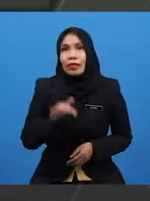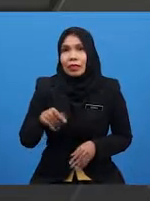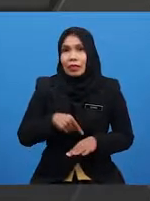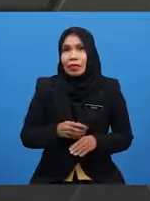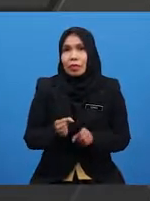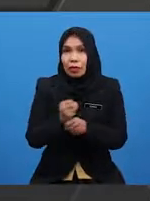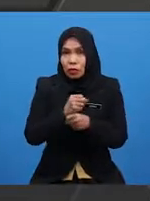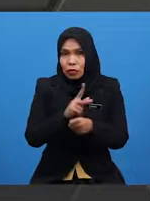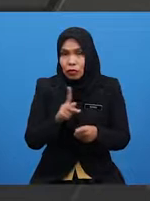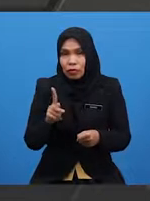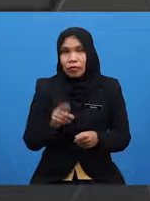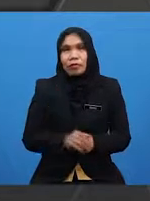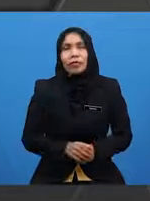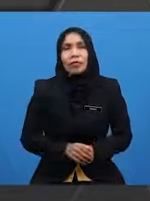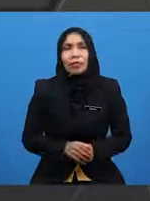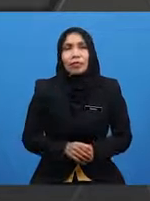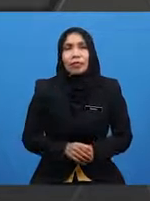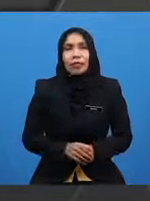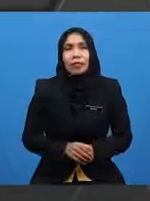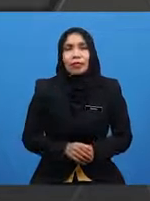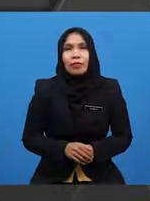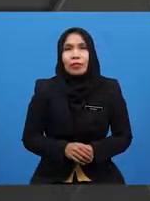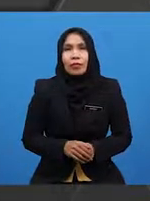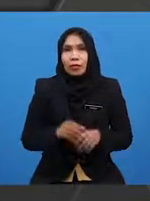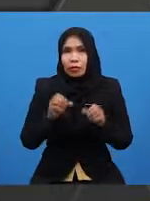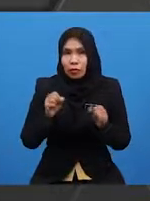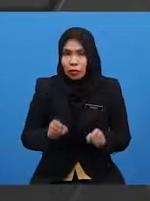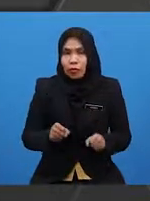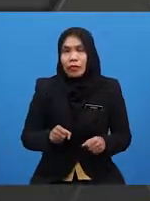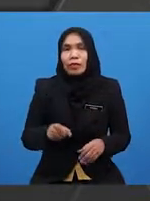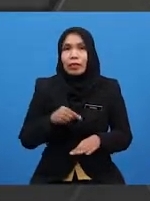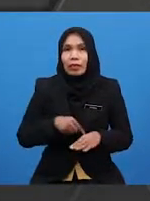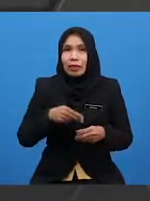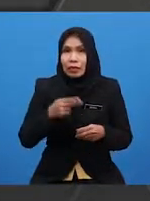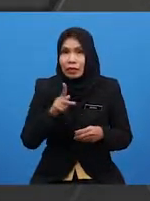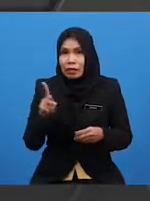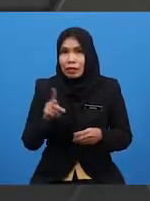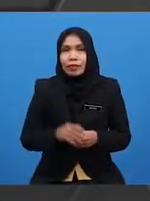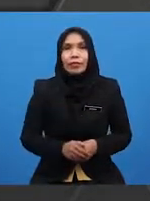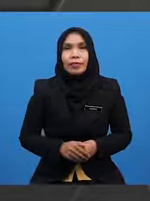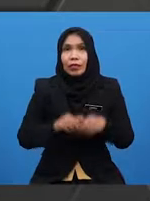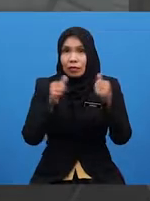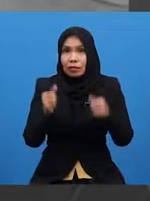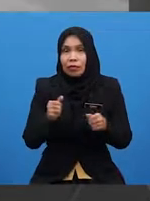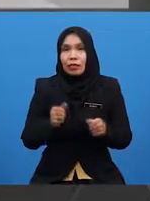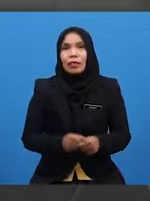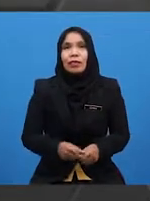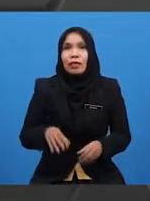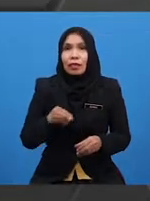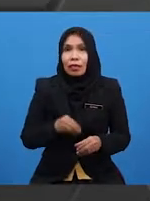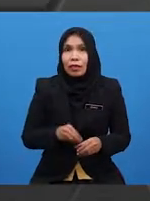dahulu. Boleh menghasilkan arca dalam kuantiti yang besar. Arca